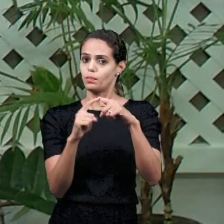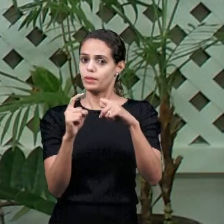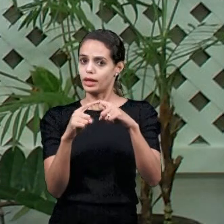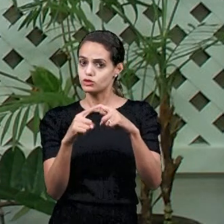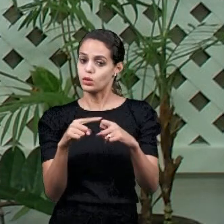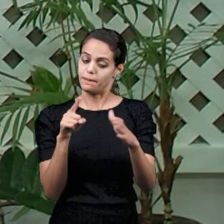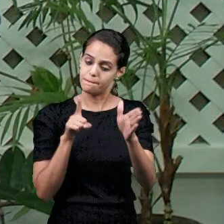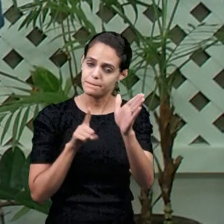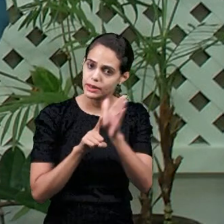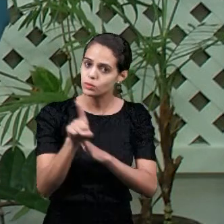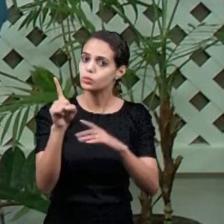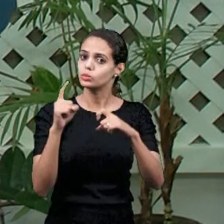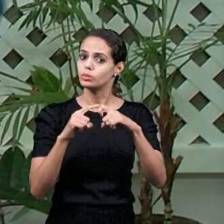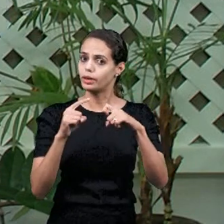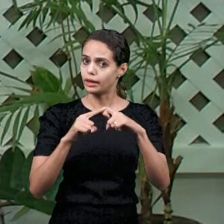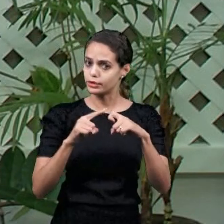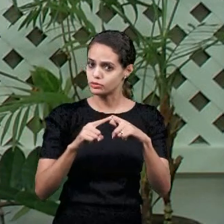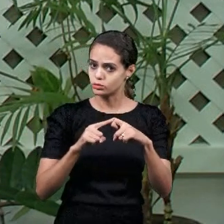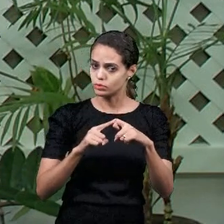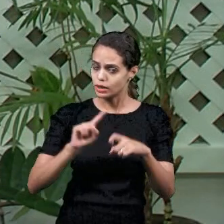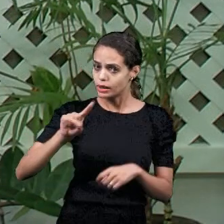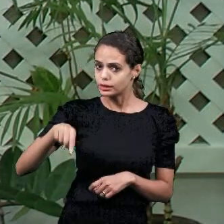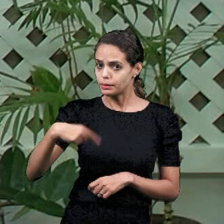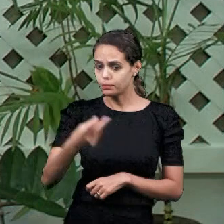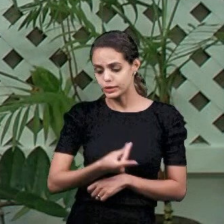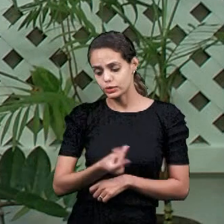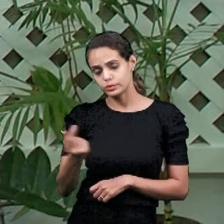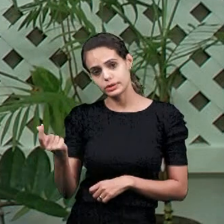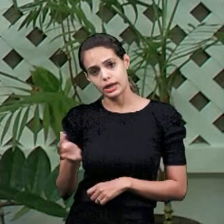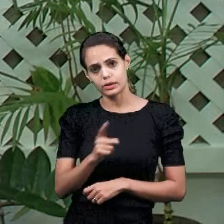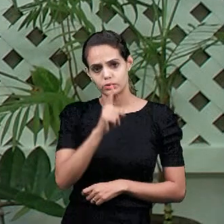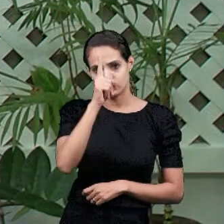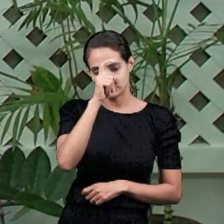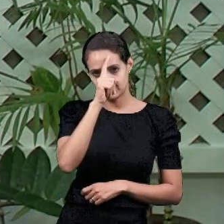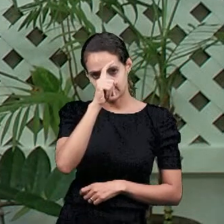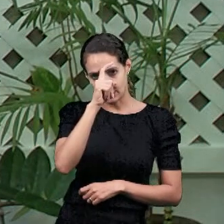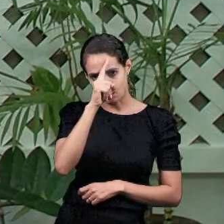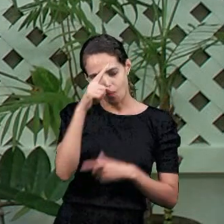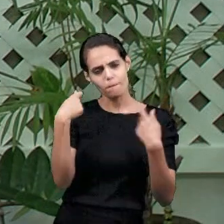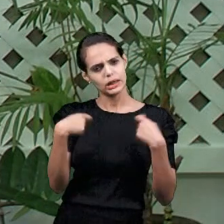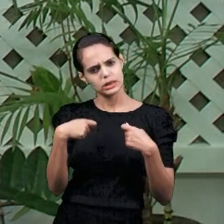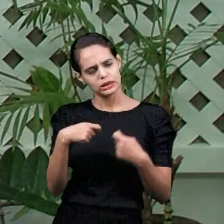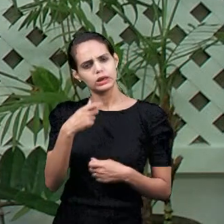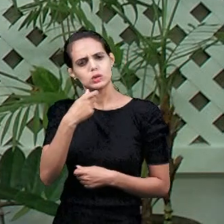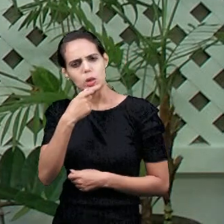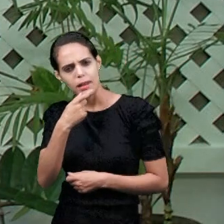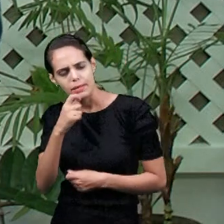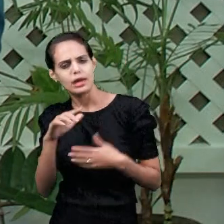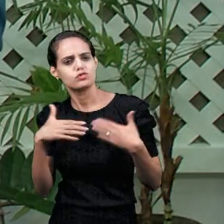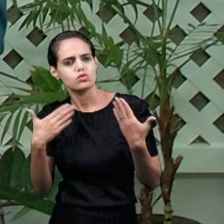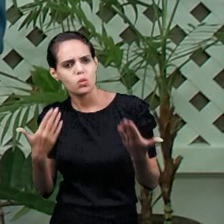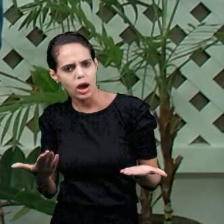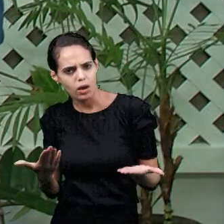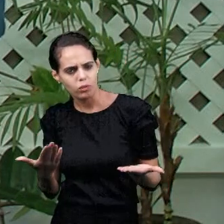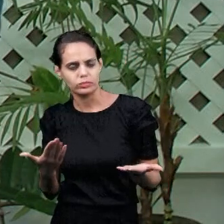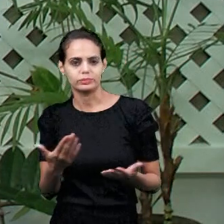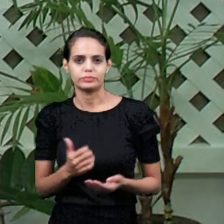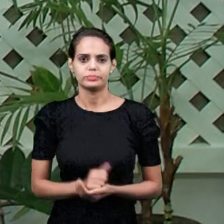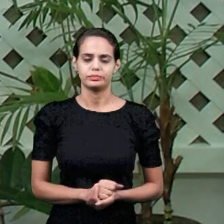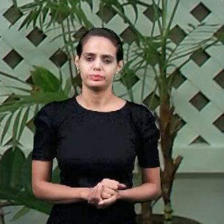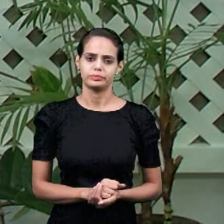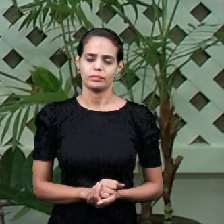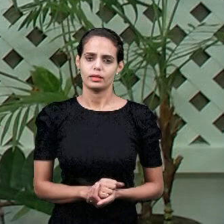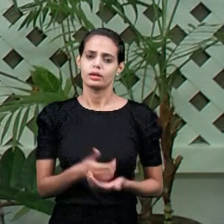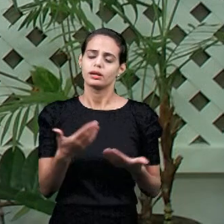Donc, des fois, dans le protocole, il n'a pas le traitement de quelques médecins, quelques